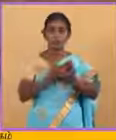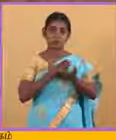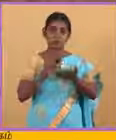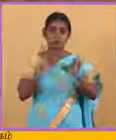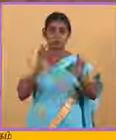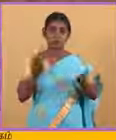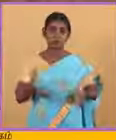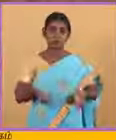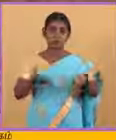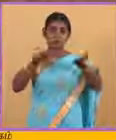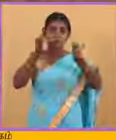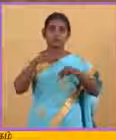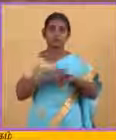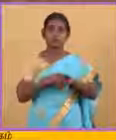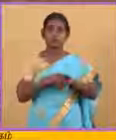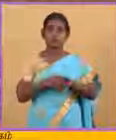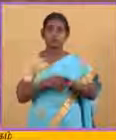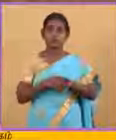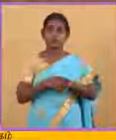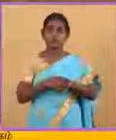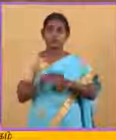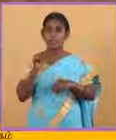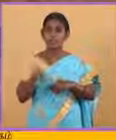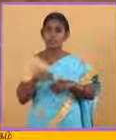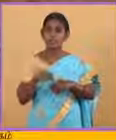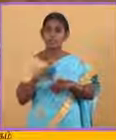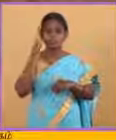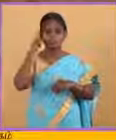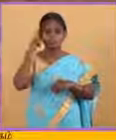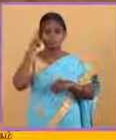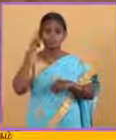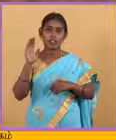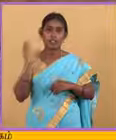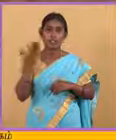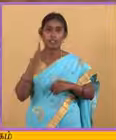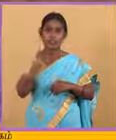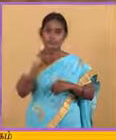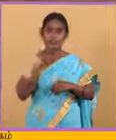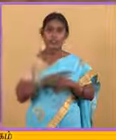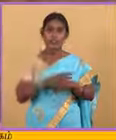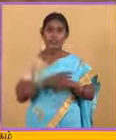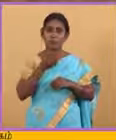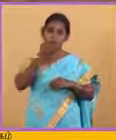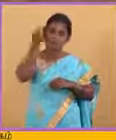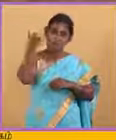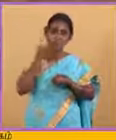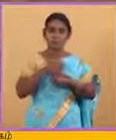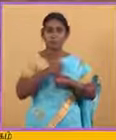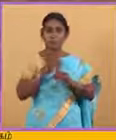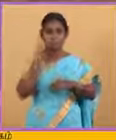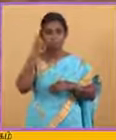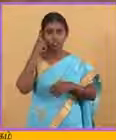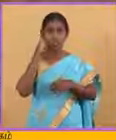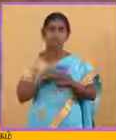இதெல்லாம் சொல்லிட்டீங்க. இப்போ நம்ம என்ன செய்ய போகிறோம்? இந்த நம்ம நினைக்கிறோம் நம்ம தமிழ் மொழி மட்டும்தான் அந்த காலகட்டத்தில் உருவாச்சா அப்படின்னு